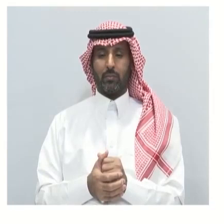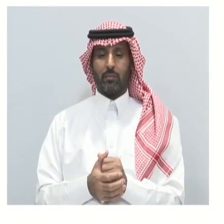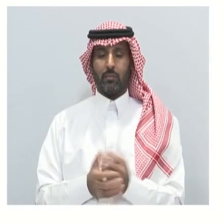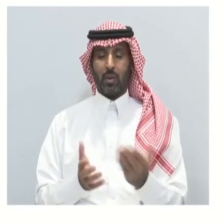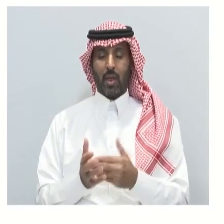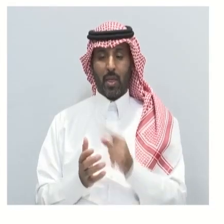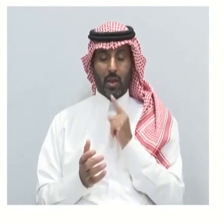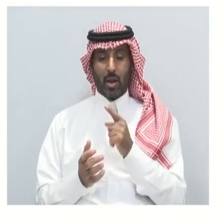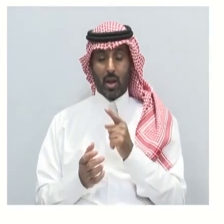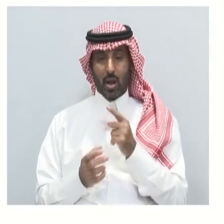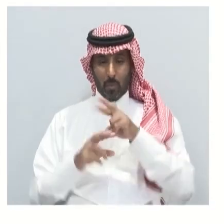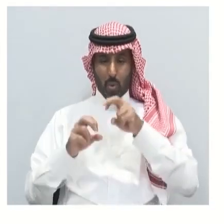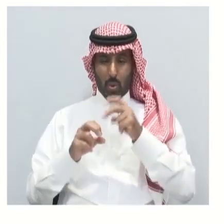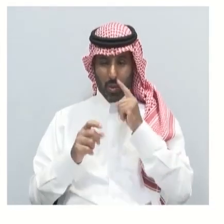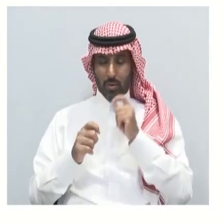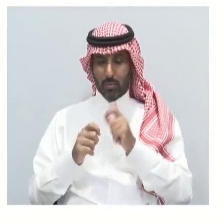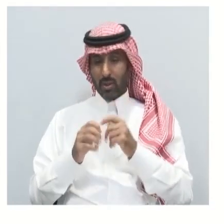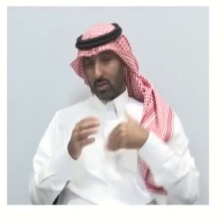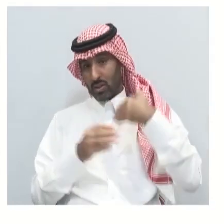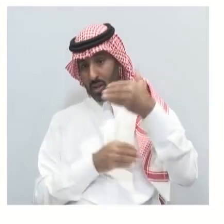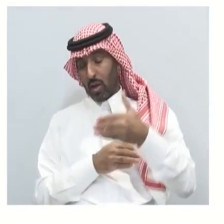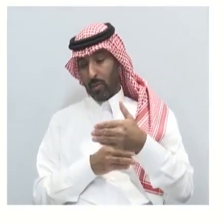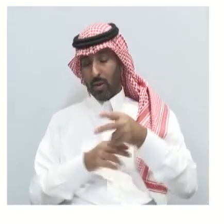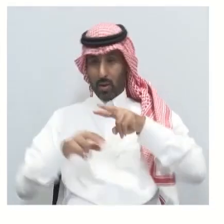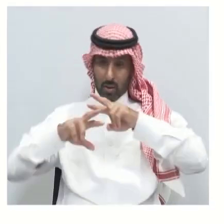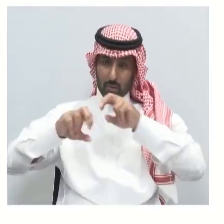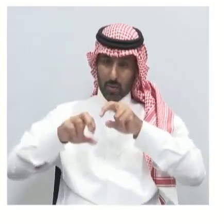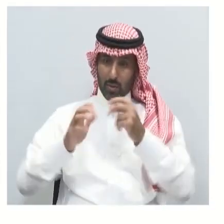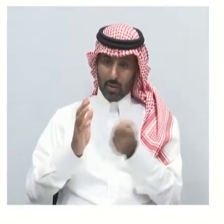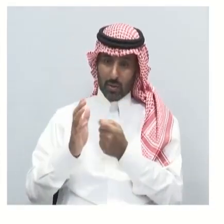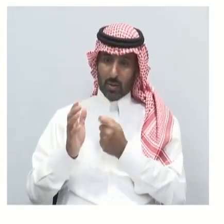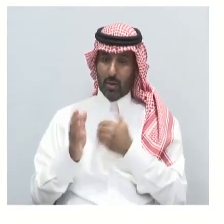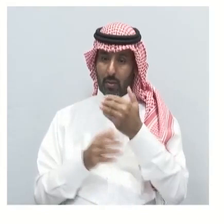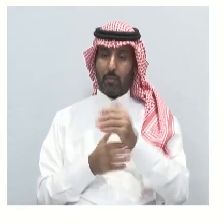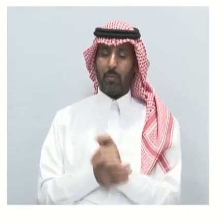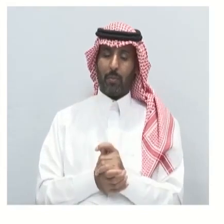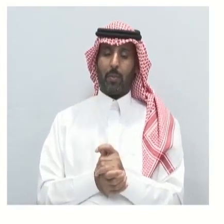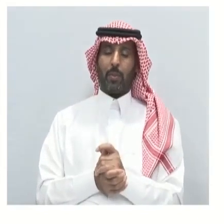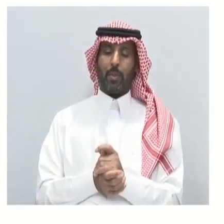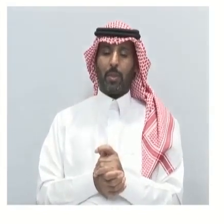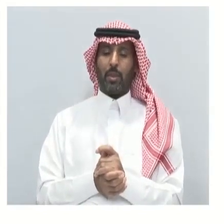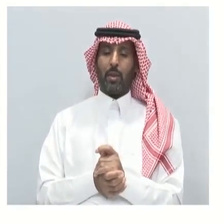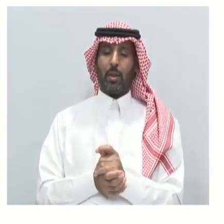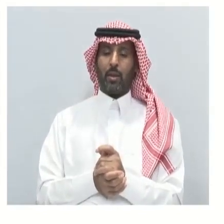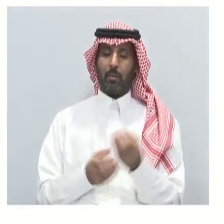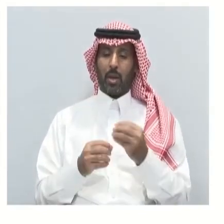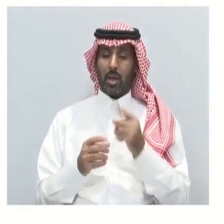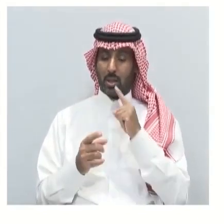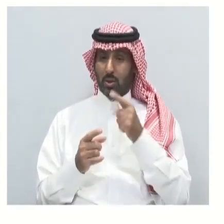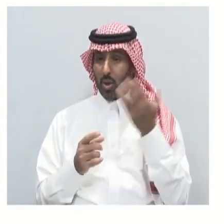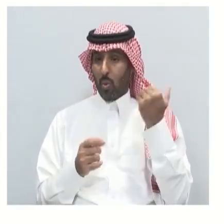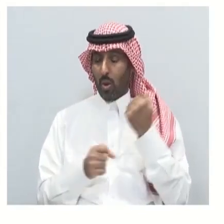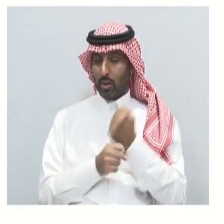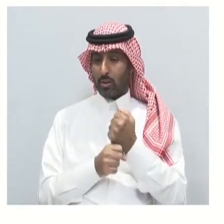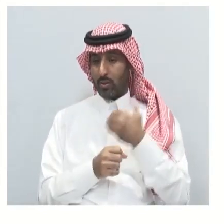ثالثا بحوث المستقبليه التي هي طبعا بناء على الجهود التي بذلت بذلها الباحث والمعانات التي عايشها اثناء كتابه